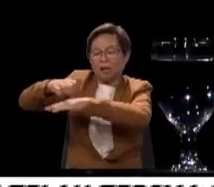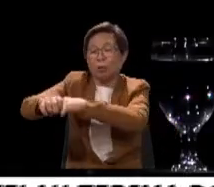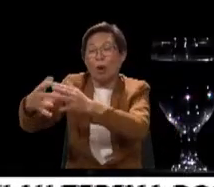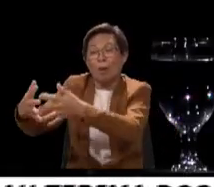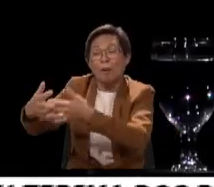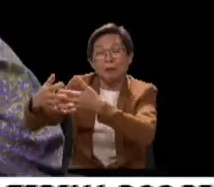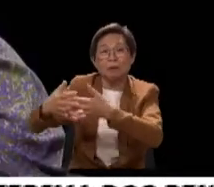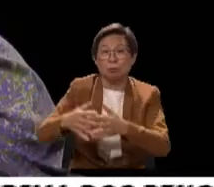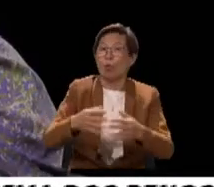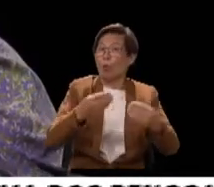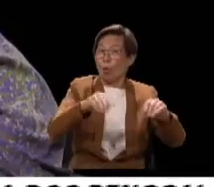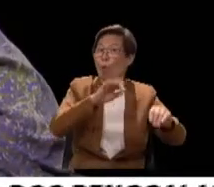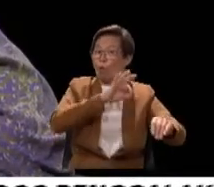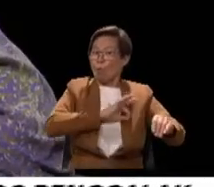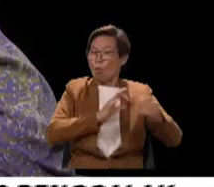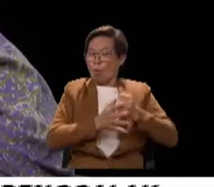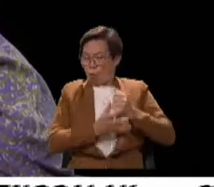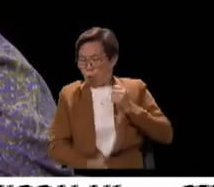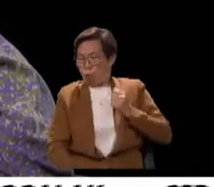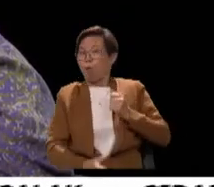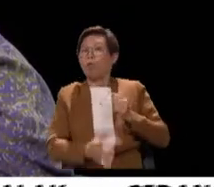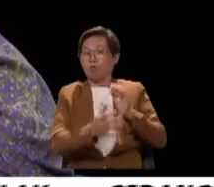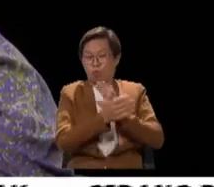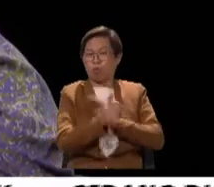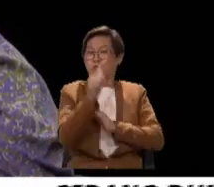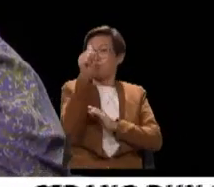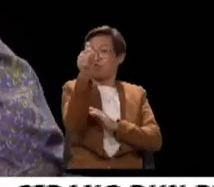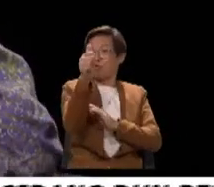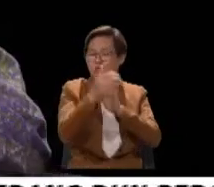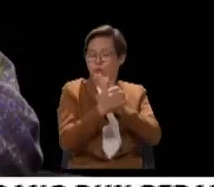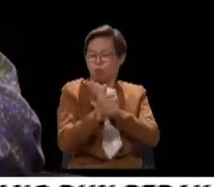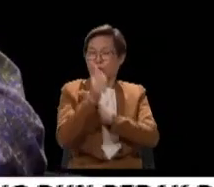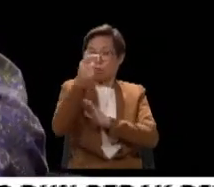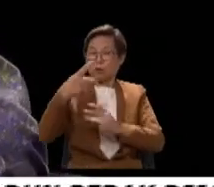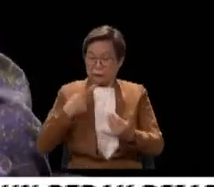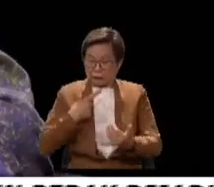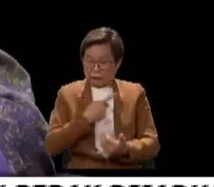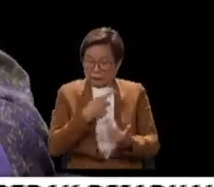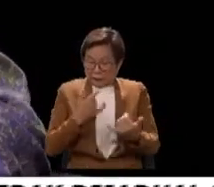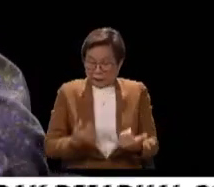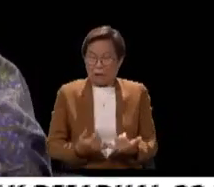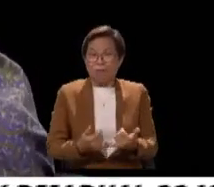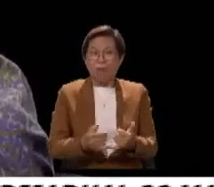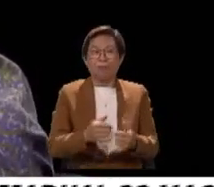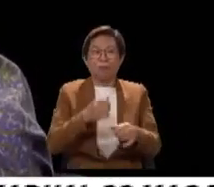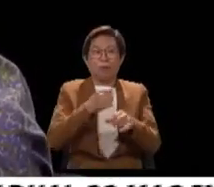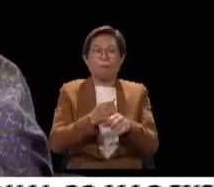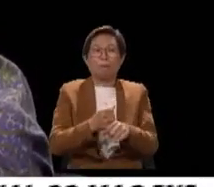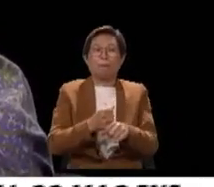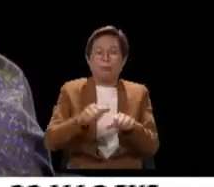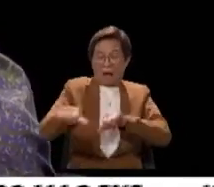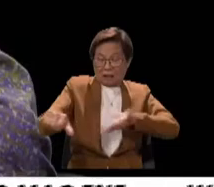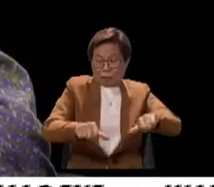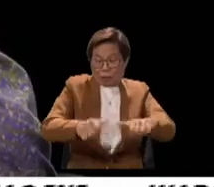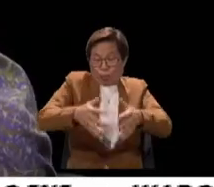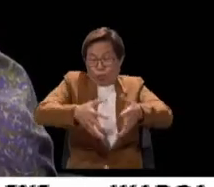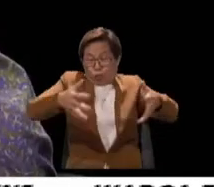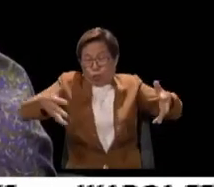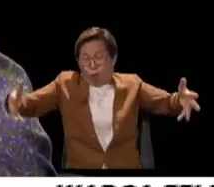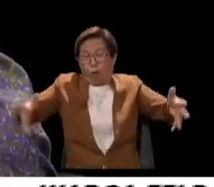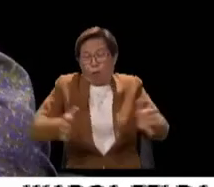ada potensi yang besar kita lihat dan dan kita Tengah sedang membesarkan aktiviti ini